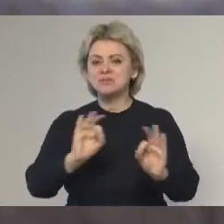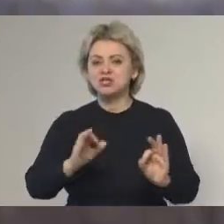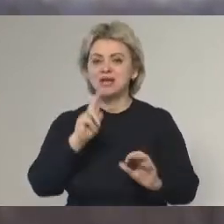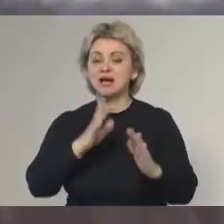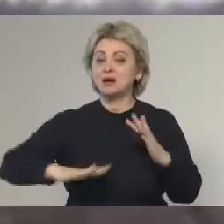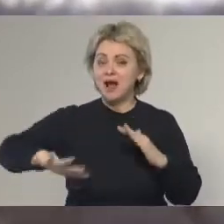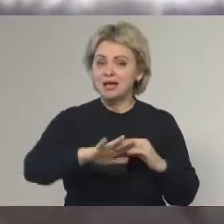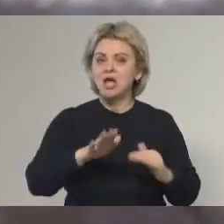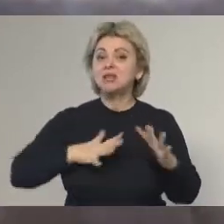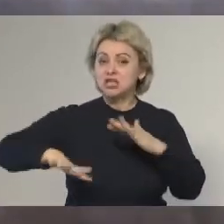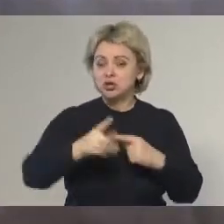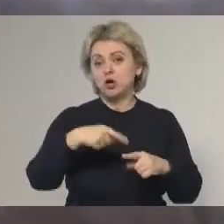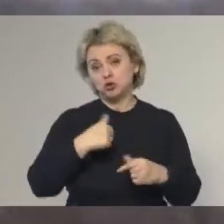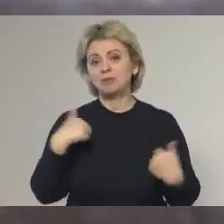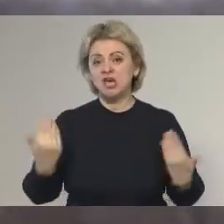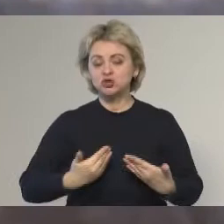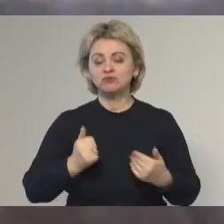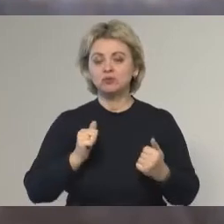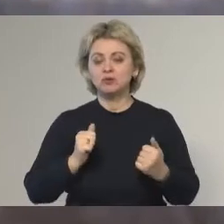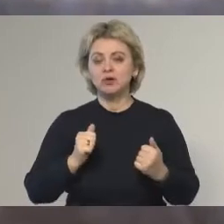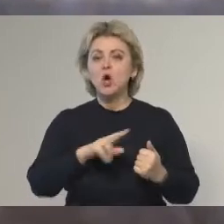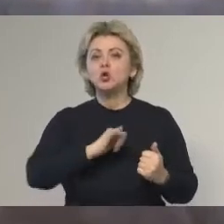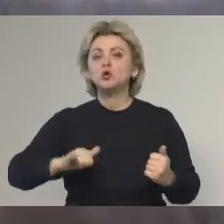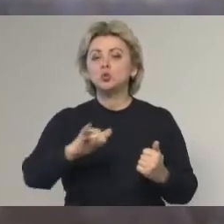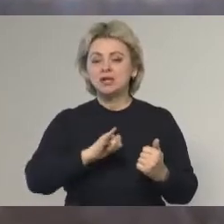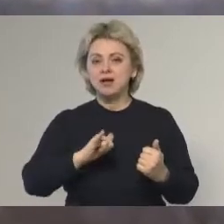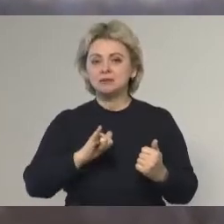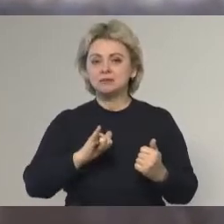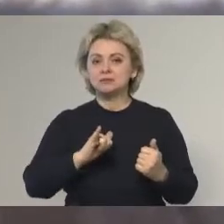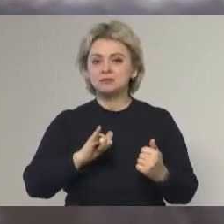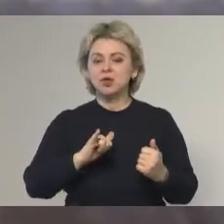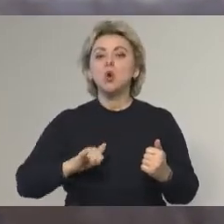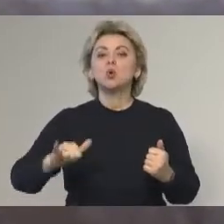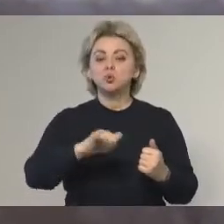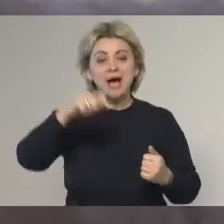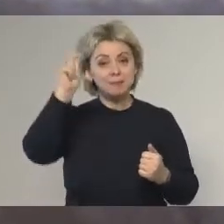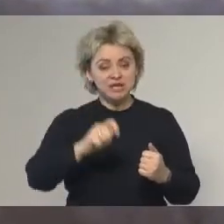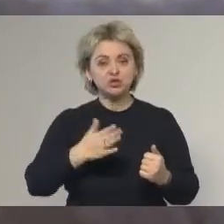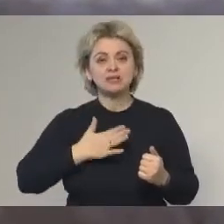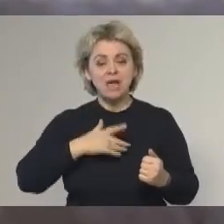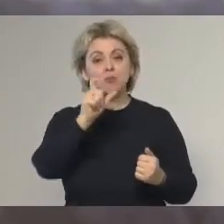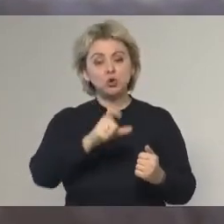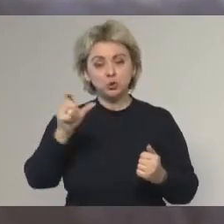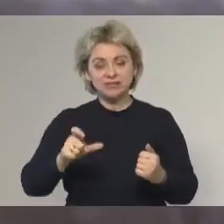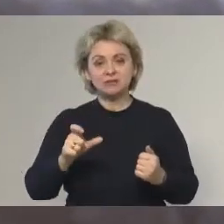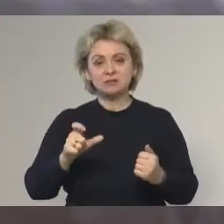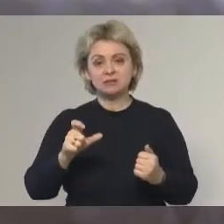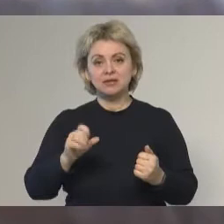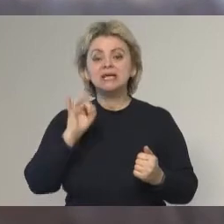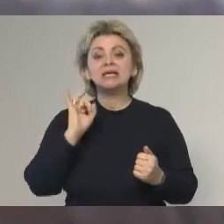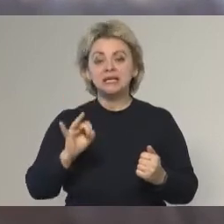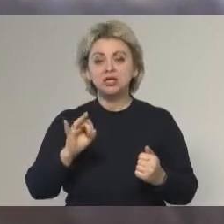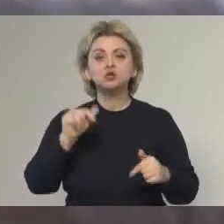край, на территории которого я живу. И куда приезжают к нам люди, и